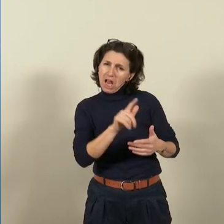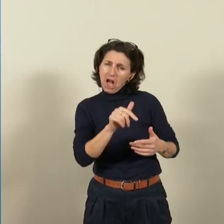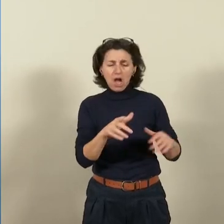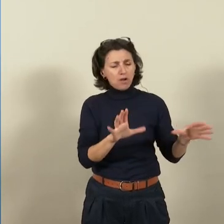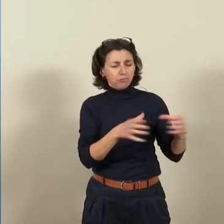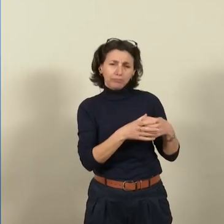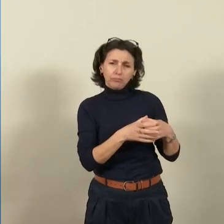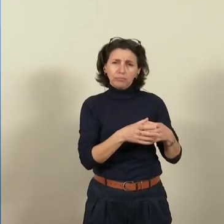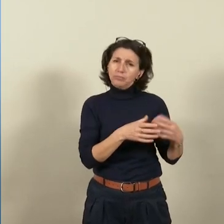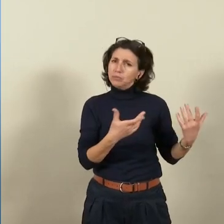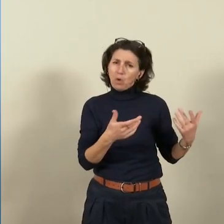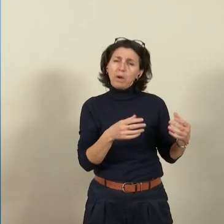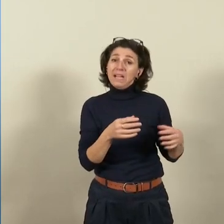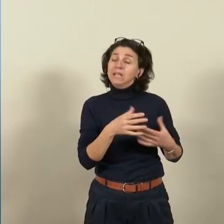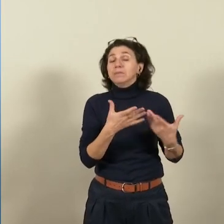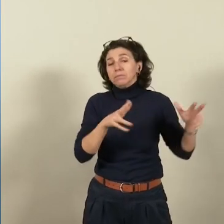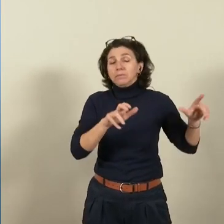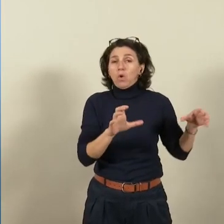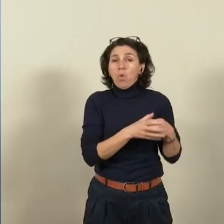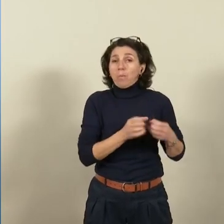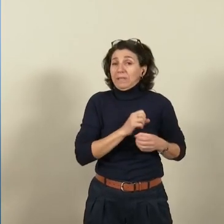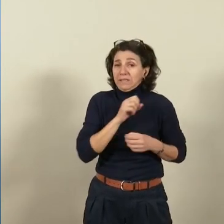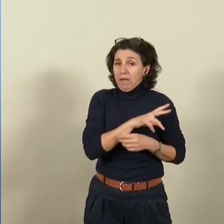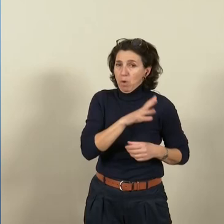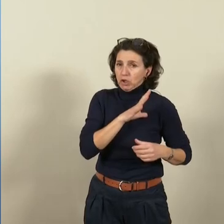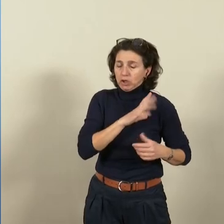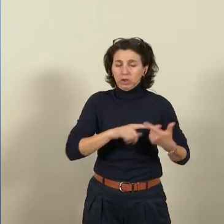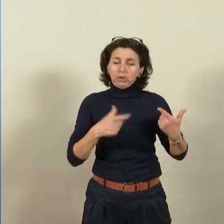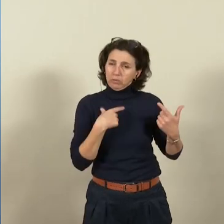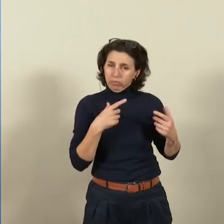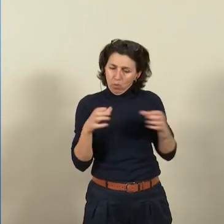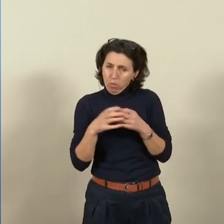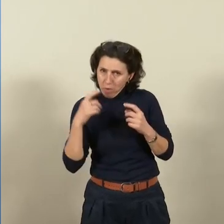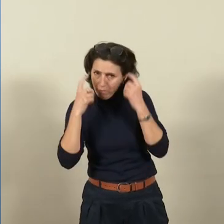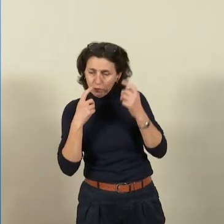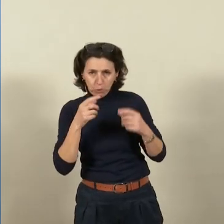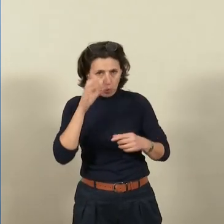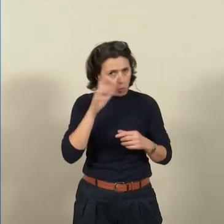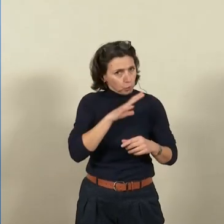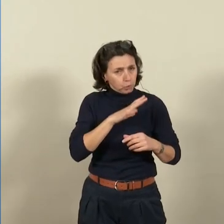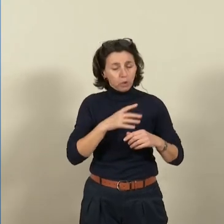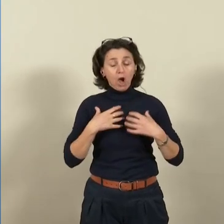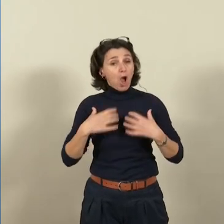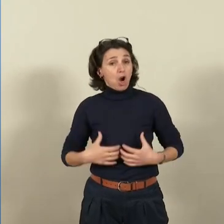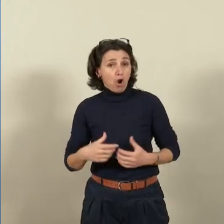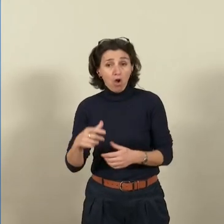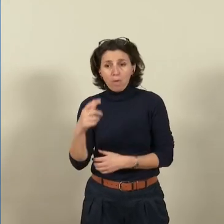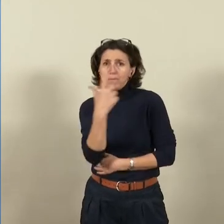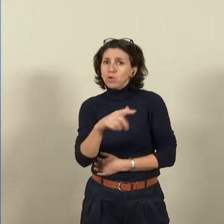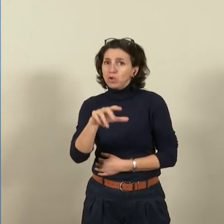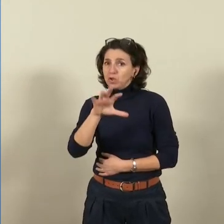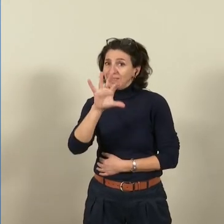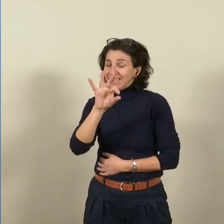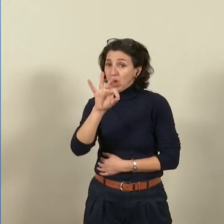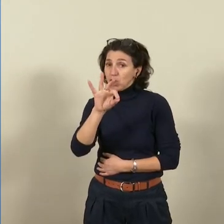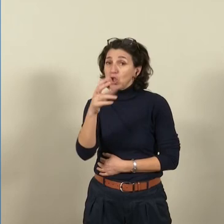directement avec ces questions et et donc comme je l'indiquais on a des clubs aujourd'hui qui qui tiennent des 250 300 enfants à deux